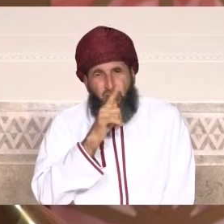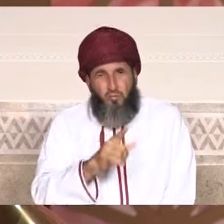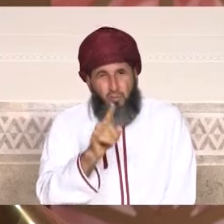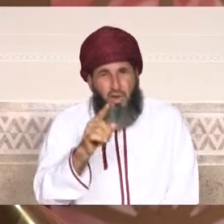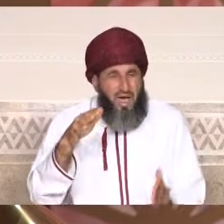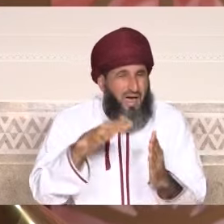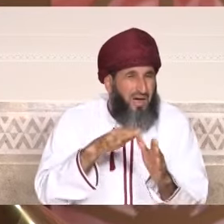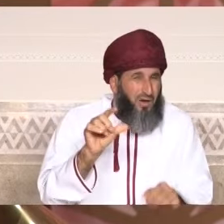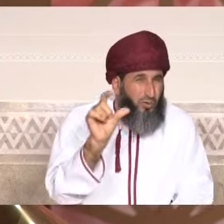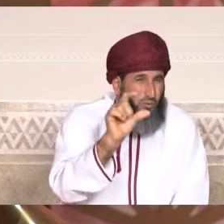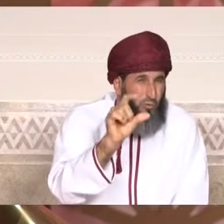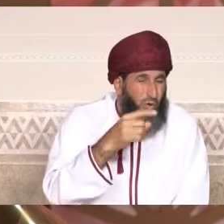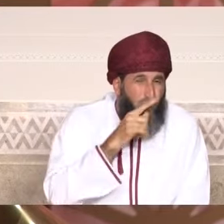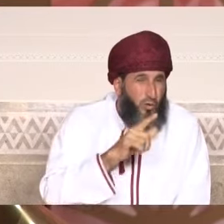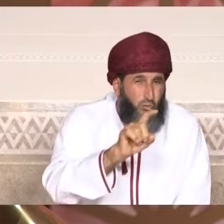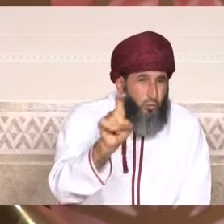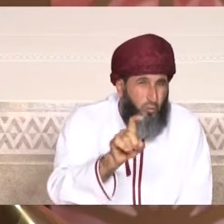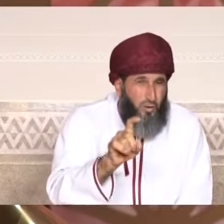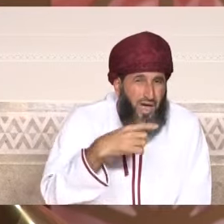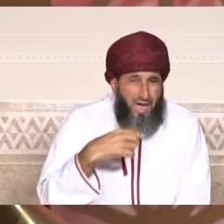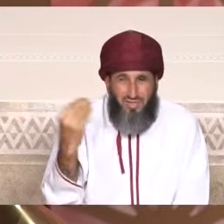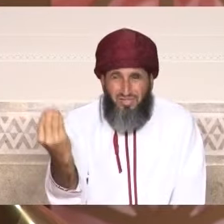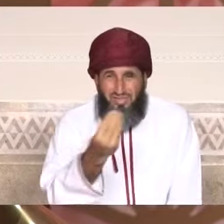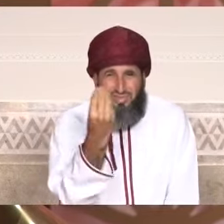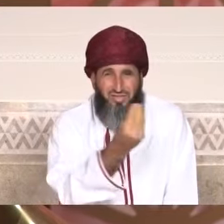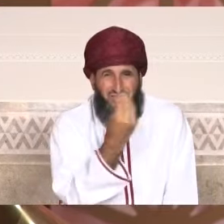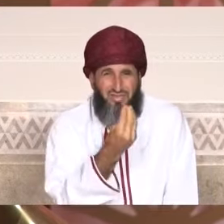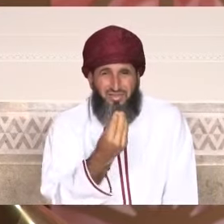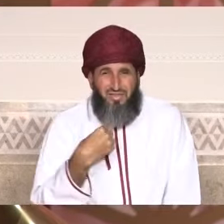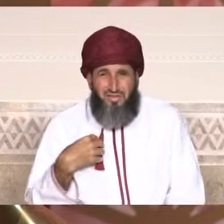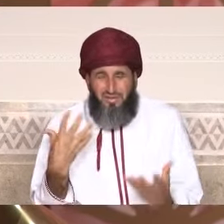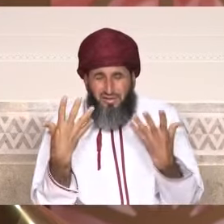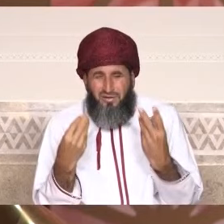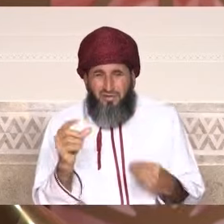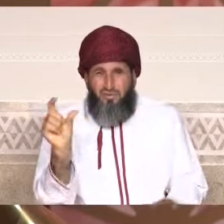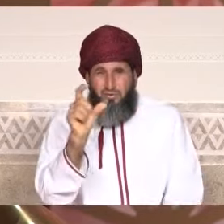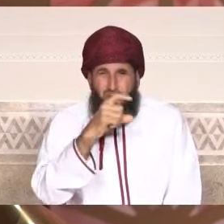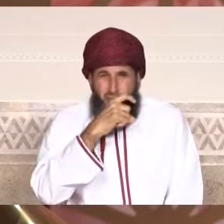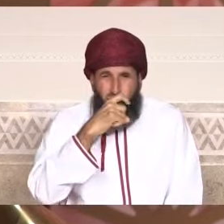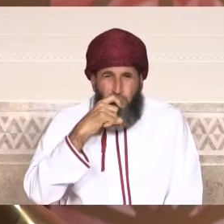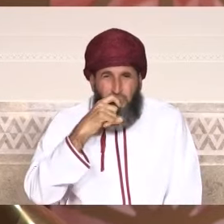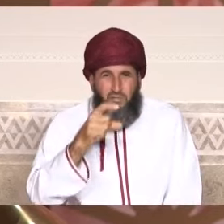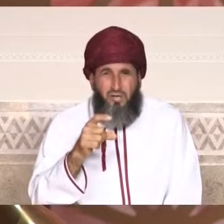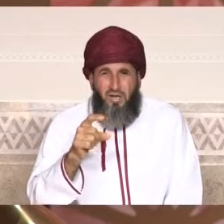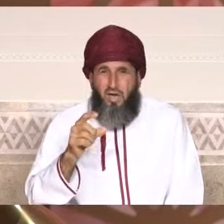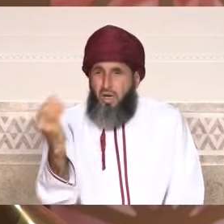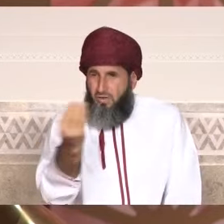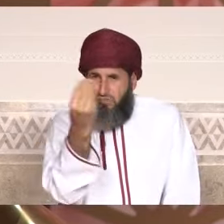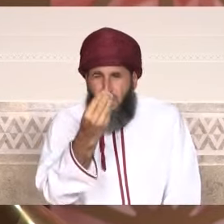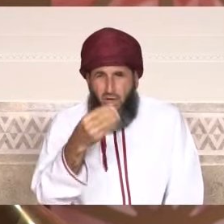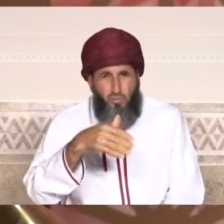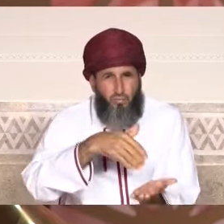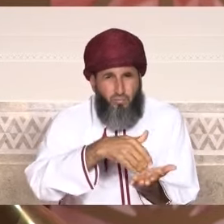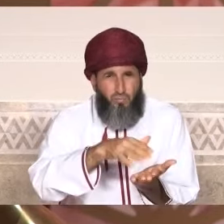في آخر سؤاله قال أنه للسياحة وليتخفف من رمضان. الآن السياحة في ذاتها مشروعة لا إشكال فيها،